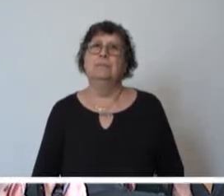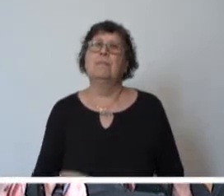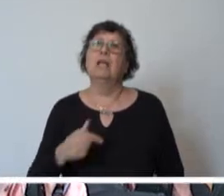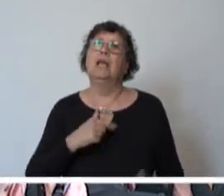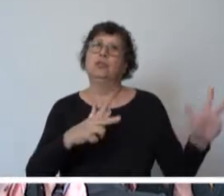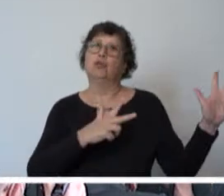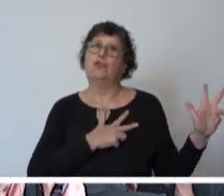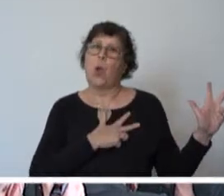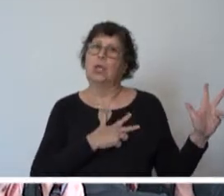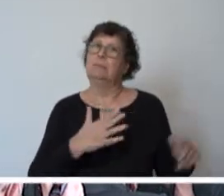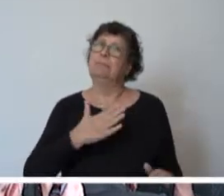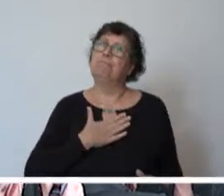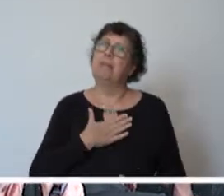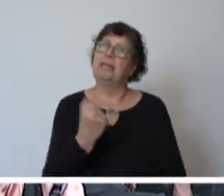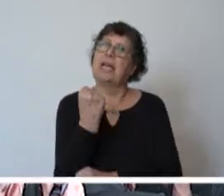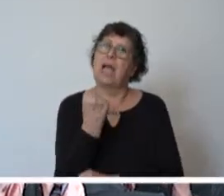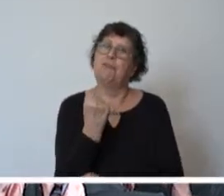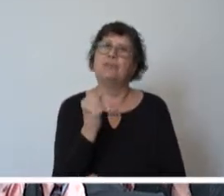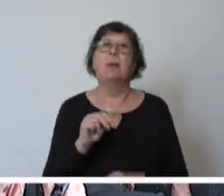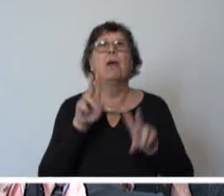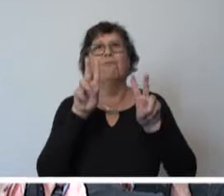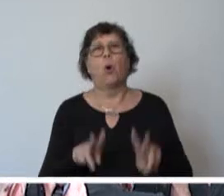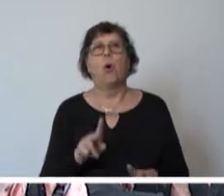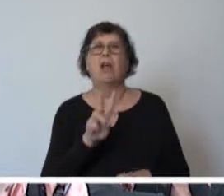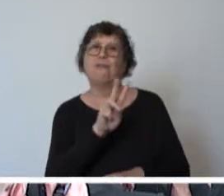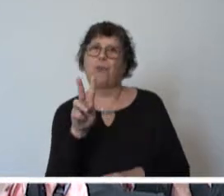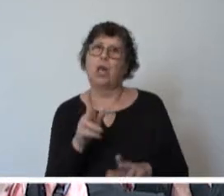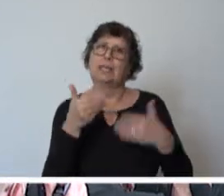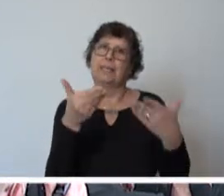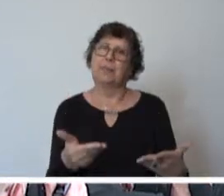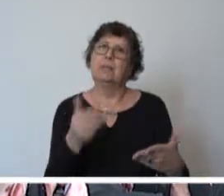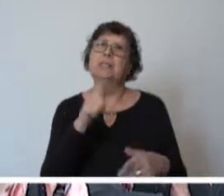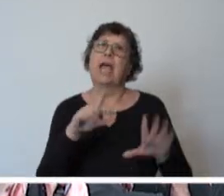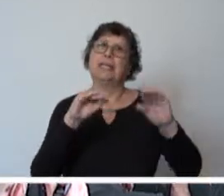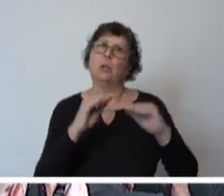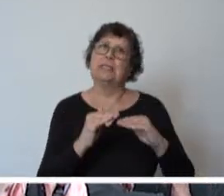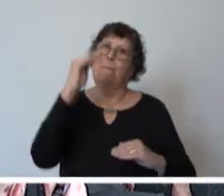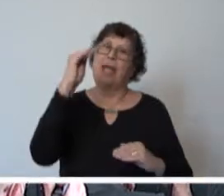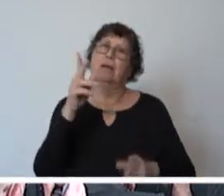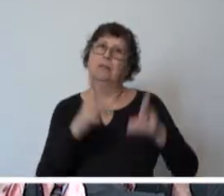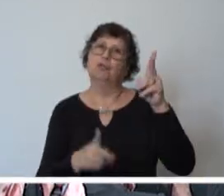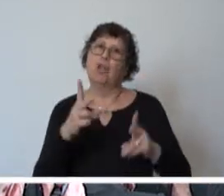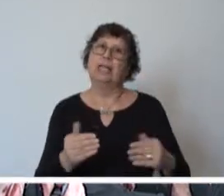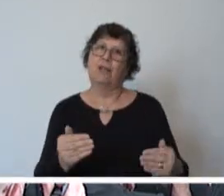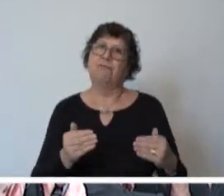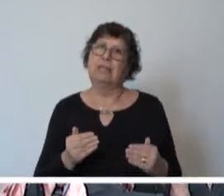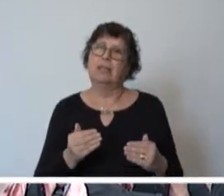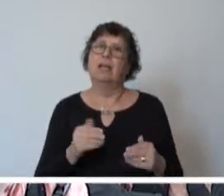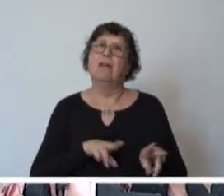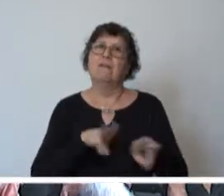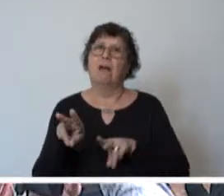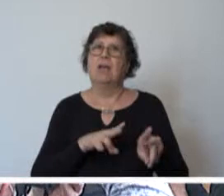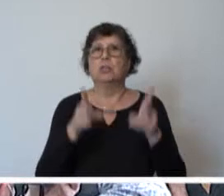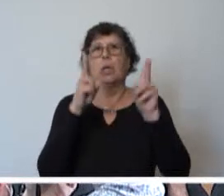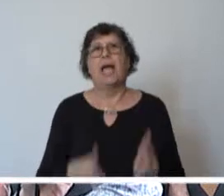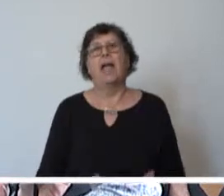Ich schwöre, dass ich meine Kraft dem Wohle des Volkes widmen, seinen Nutzen mehren, Schaden von ihm wenden, Verfassung und Recht